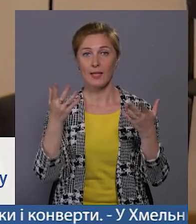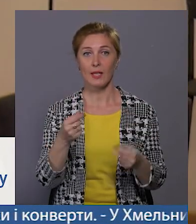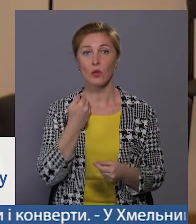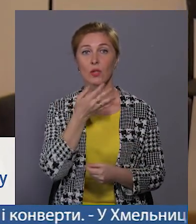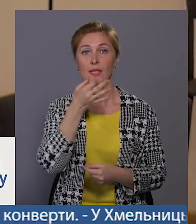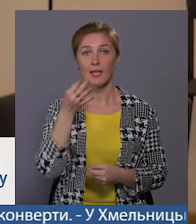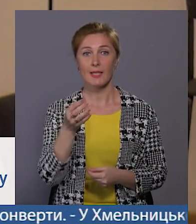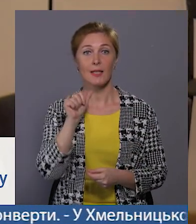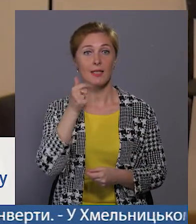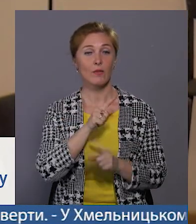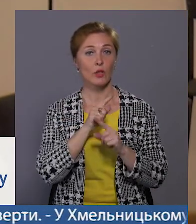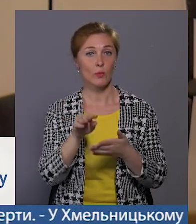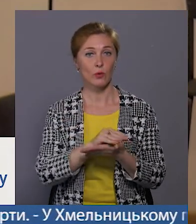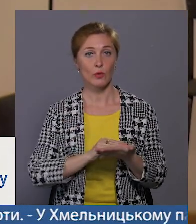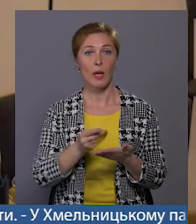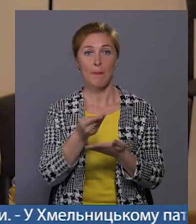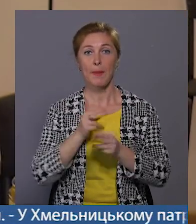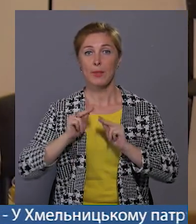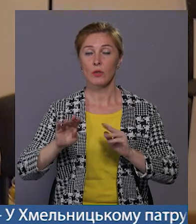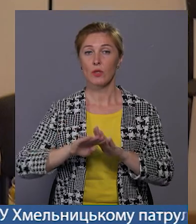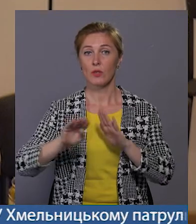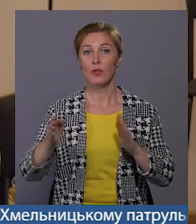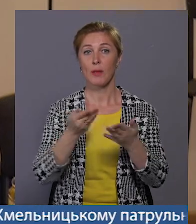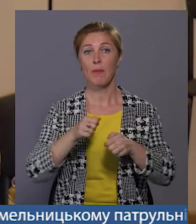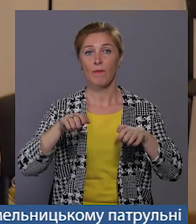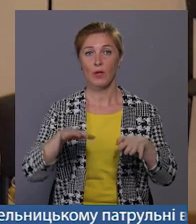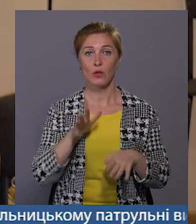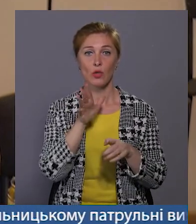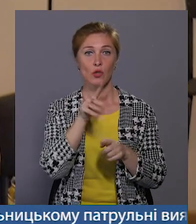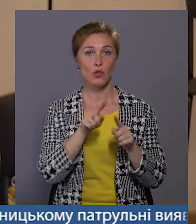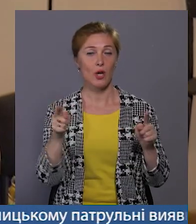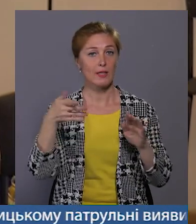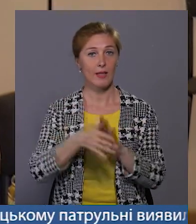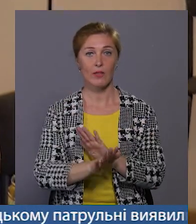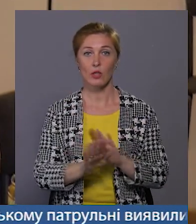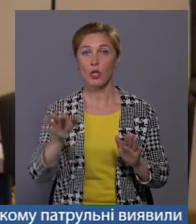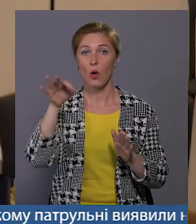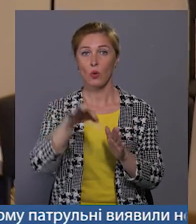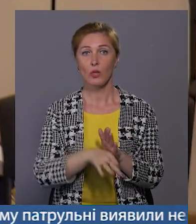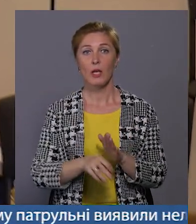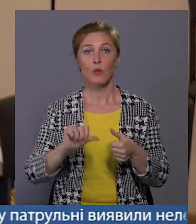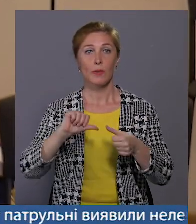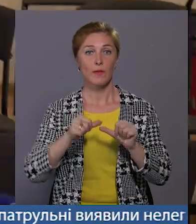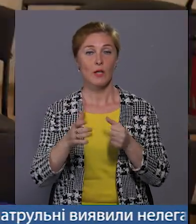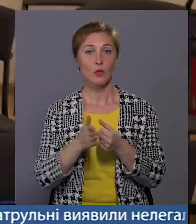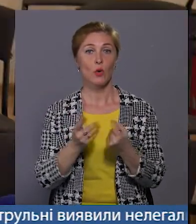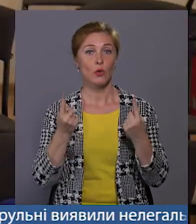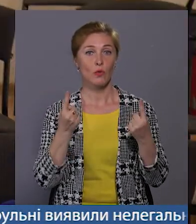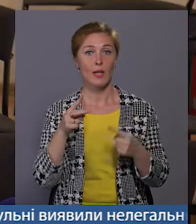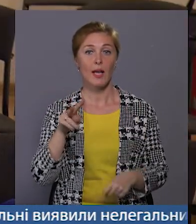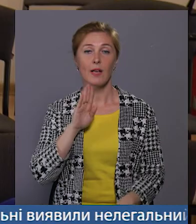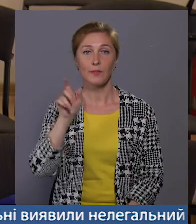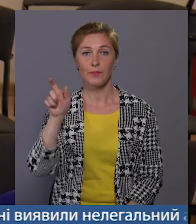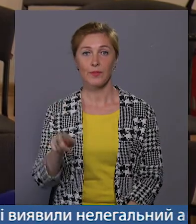завтра вже не буде репетиції, ми працюємо дистанційно, ми одразу вирішили, щоб час не витрачати, одразу прив'язались до ювілея Лесі Українки, а знімати